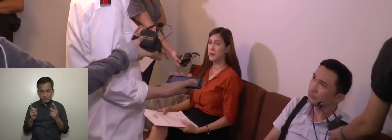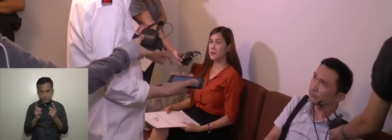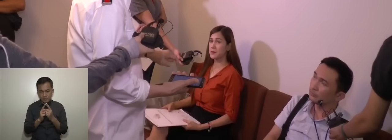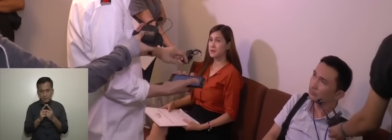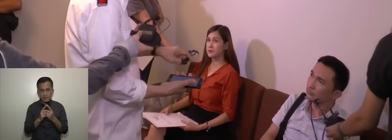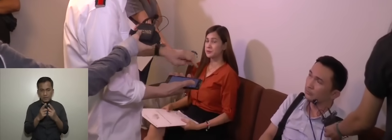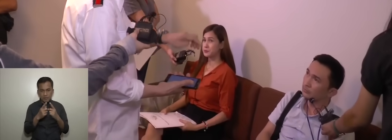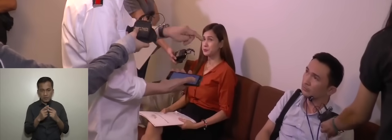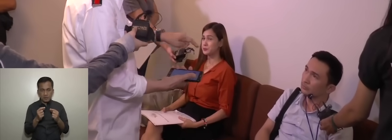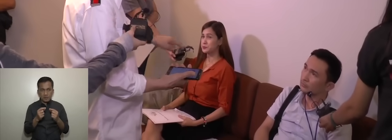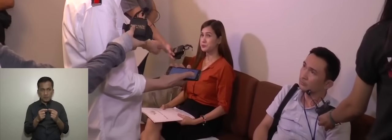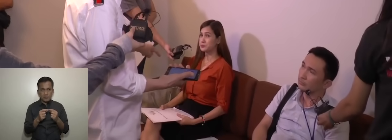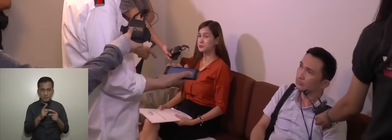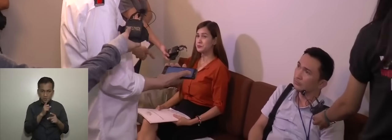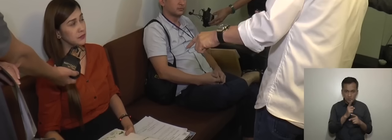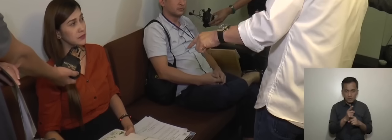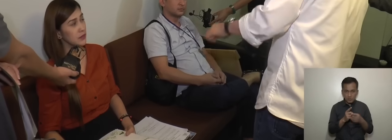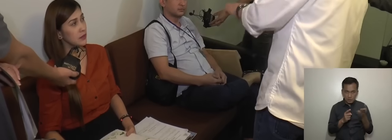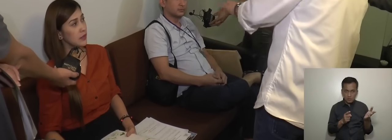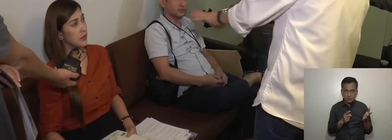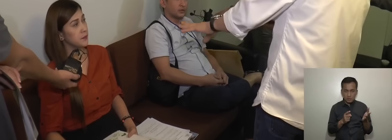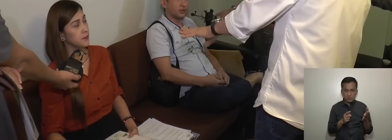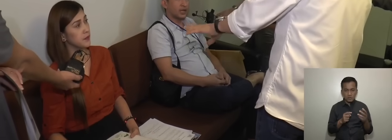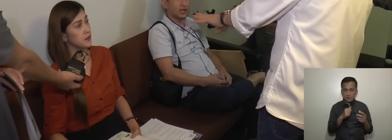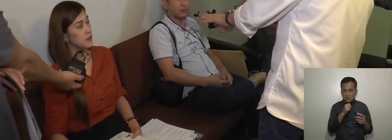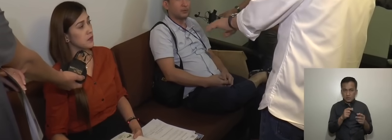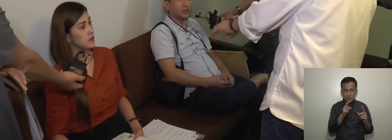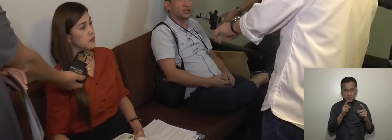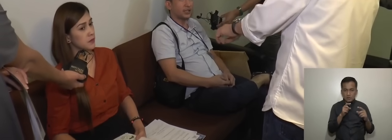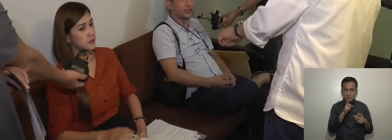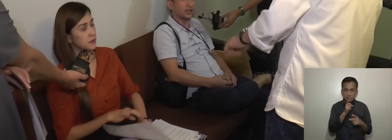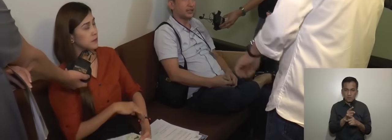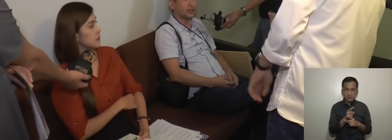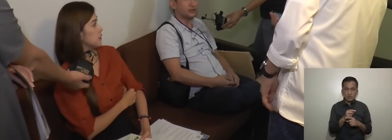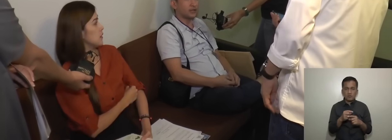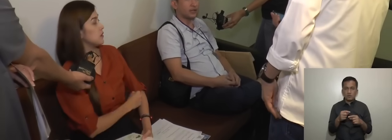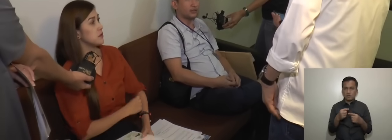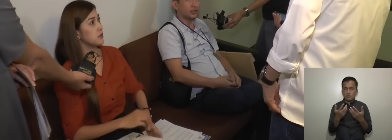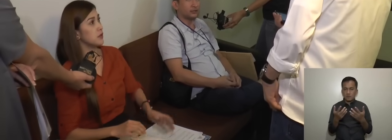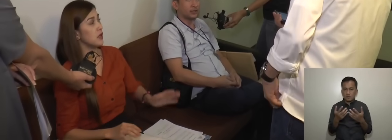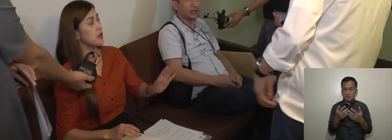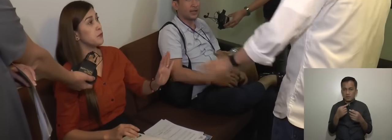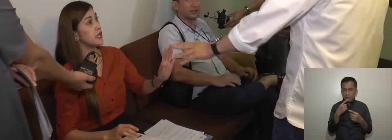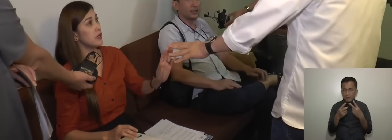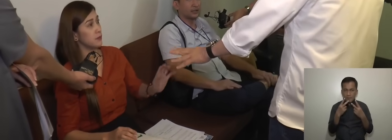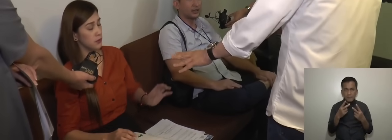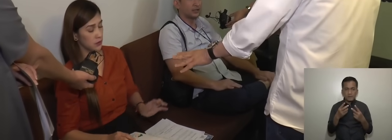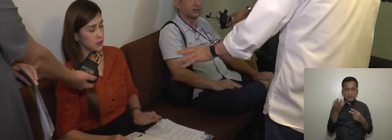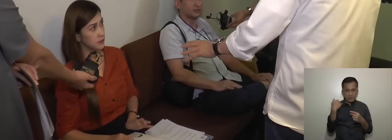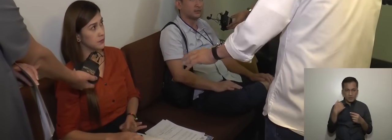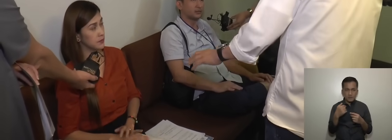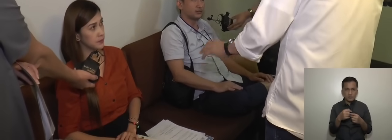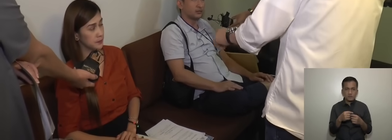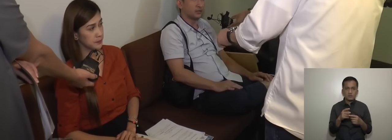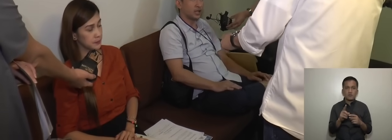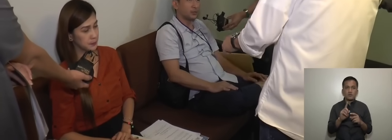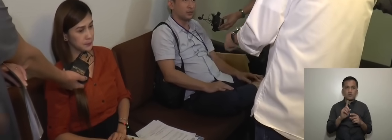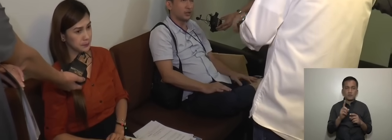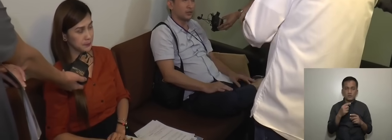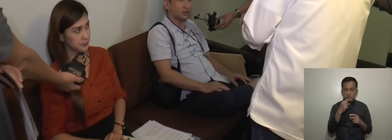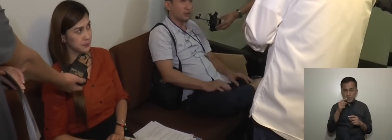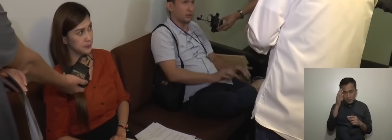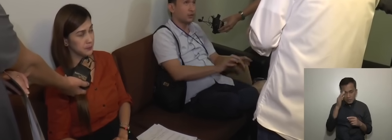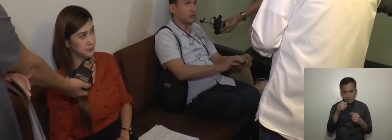sa hapon. Kumbaga tinutuhanan niya. Sana hindi niya tinutuhanan. Wala dapat naman po kasing kita-kita dun sa ano eh. Sir, sa alam dati, po yan, lahat po yun. Ano lang dapat ang pagkakala